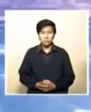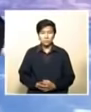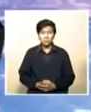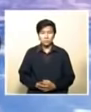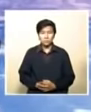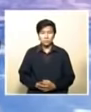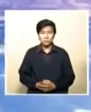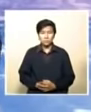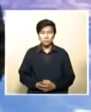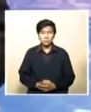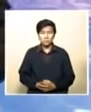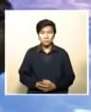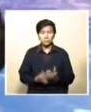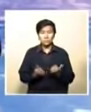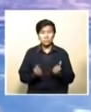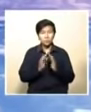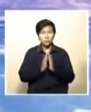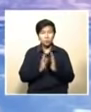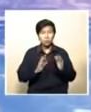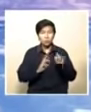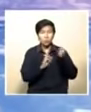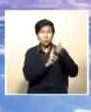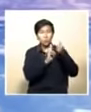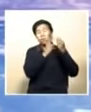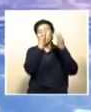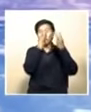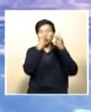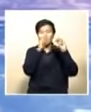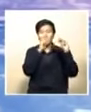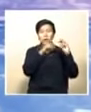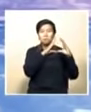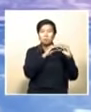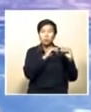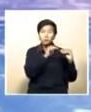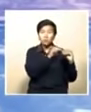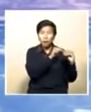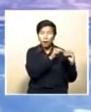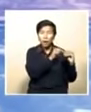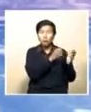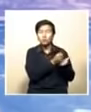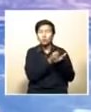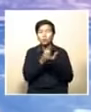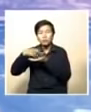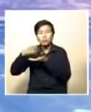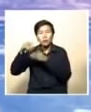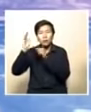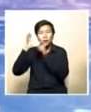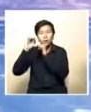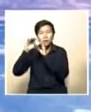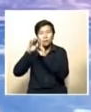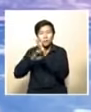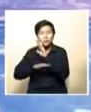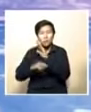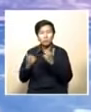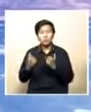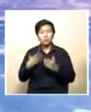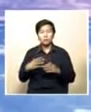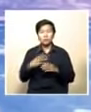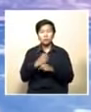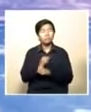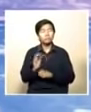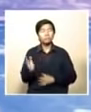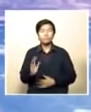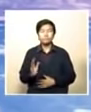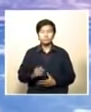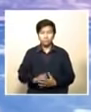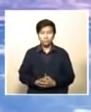ควรเรียนเชิญครับ ค่ะทัพนีจากเดอะรีพอร์เตอร์นะคะก็ถามมีเรื่องของตอนนี้หลายค